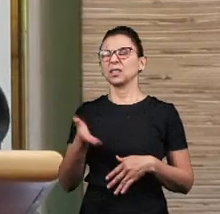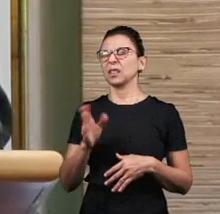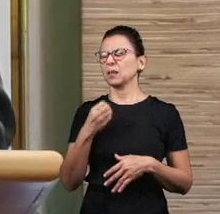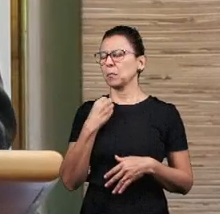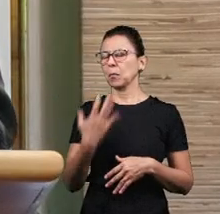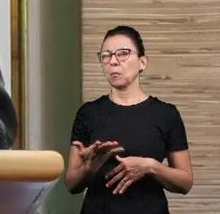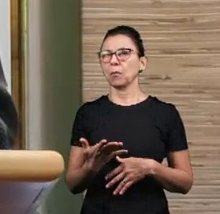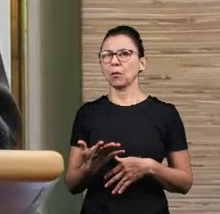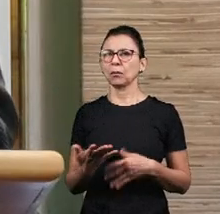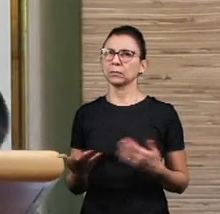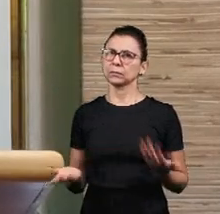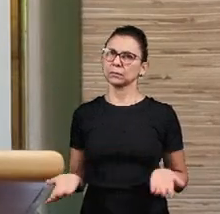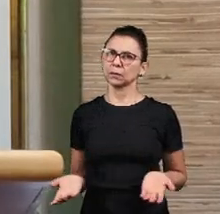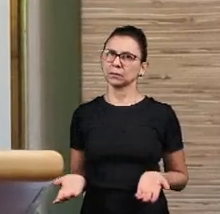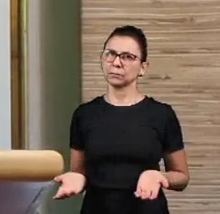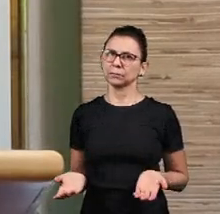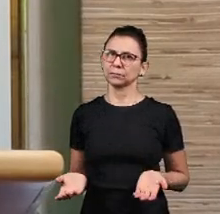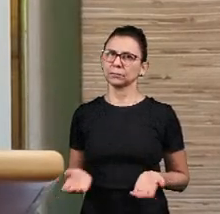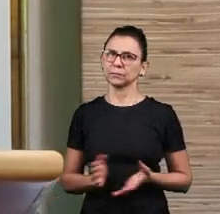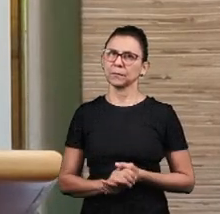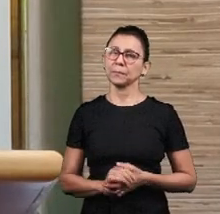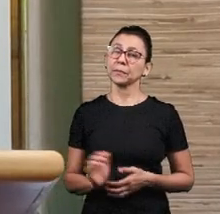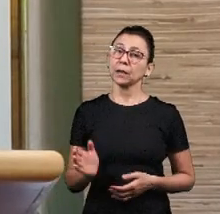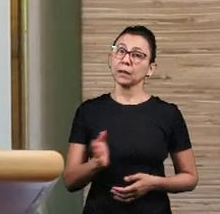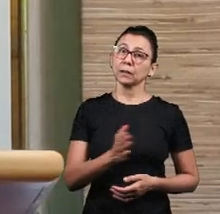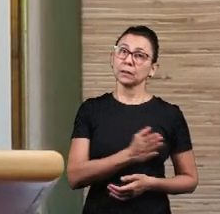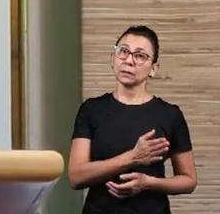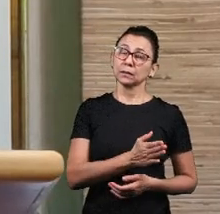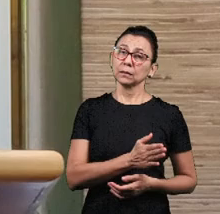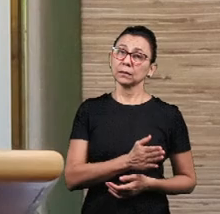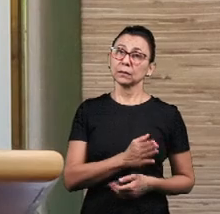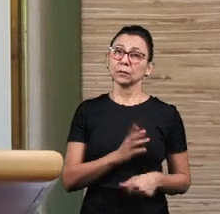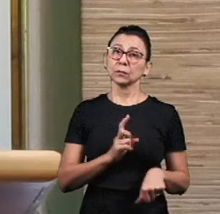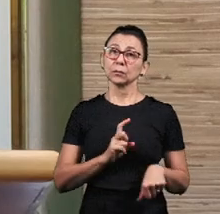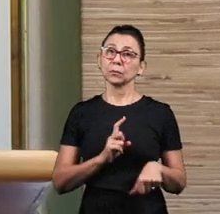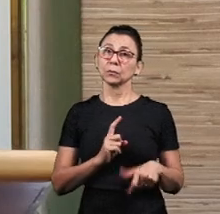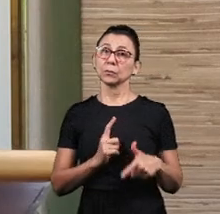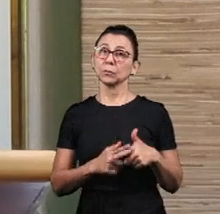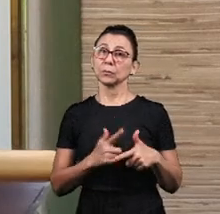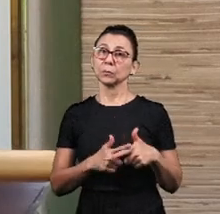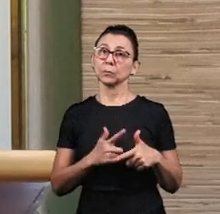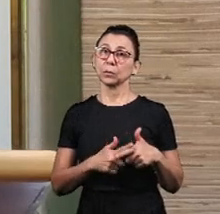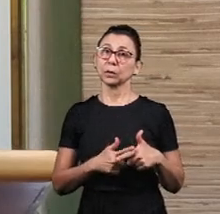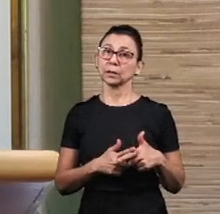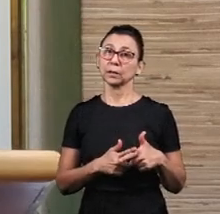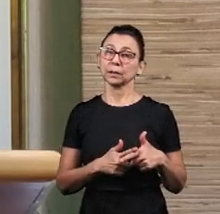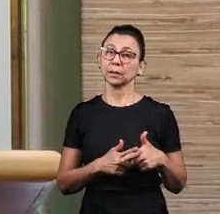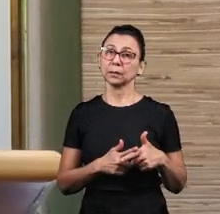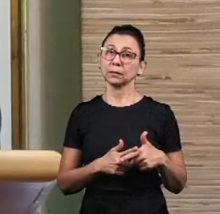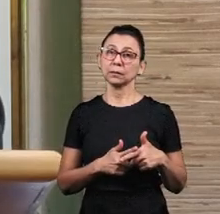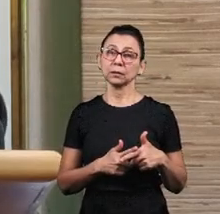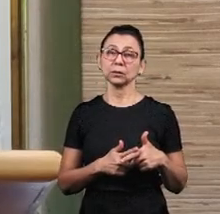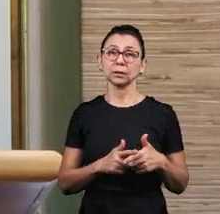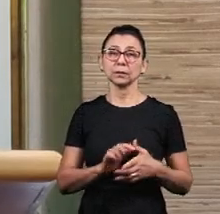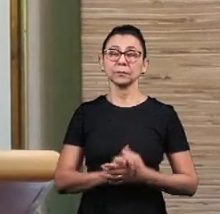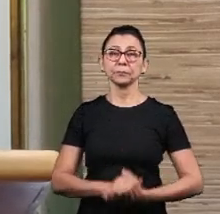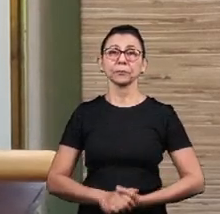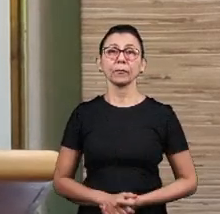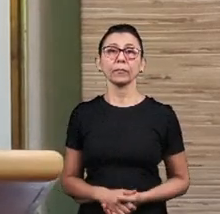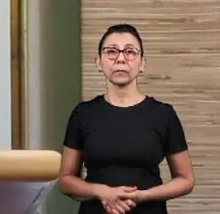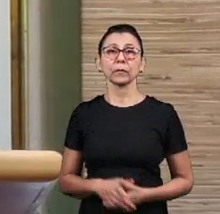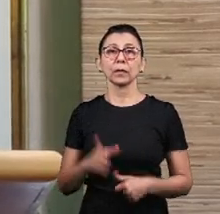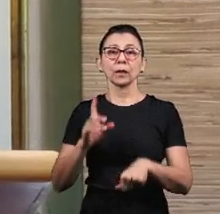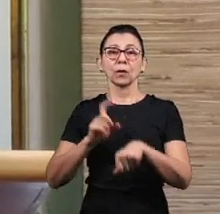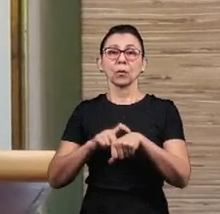voisins, qui vont finir peut-être leur jour dans l'hôpital. Le temps pour l'homme est arrivé à la fin. Regardez bien. Personne